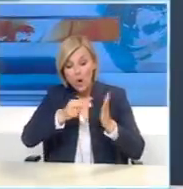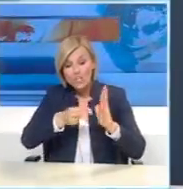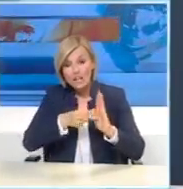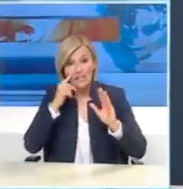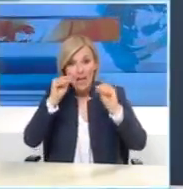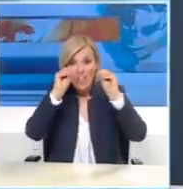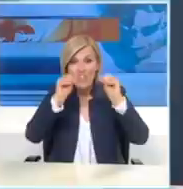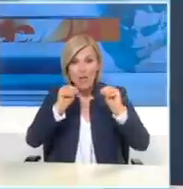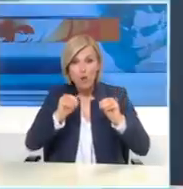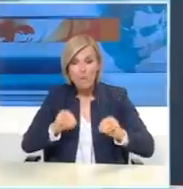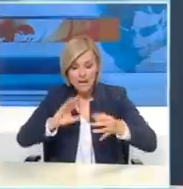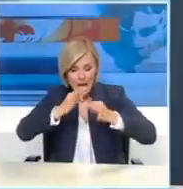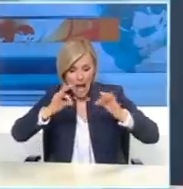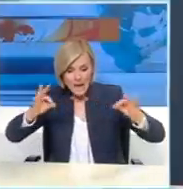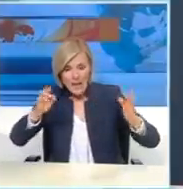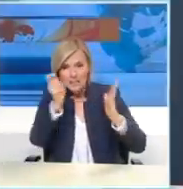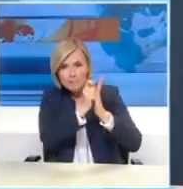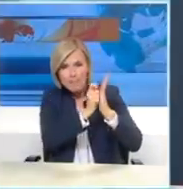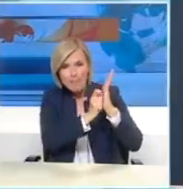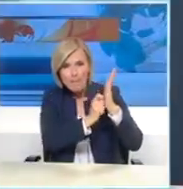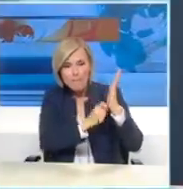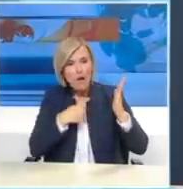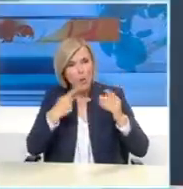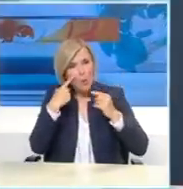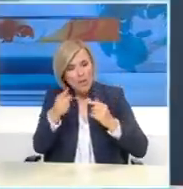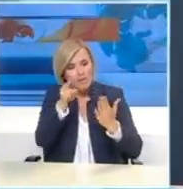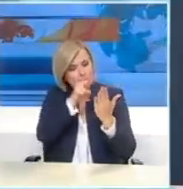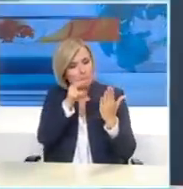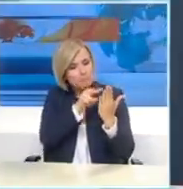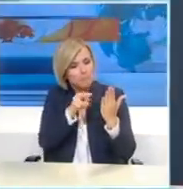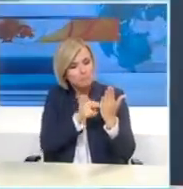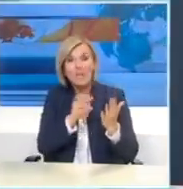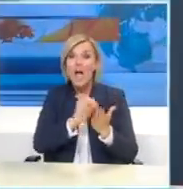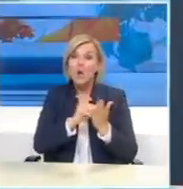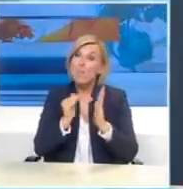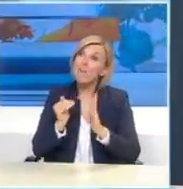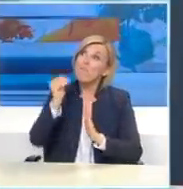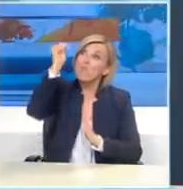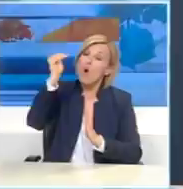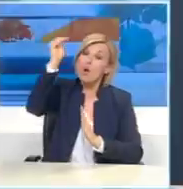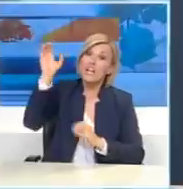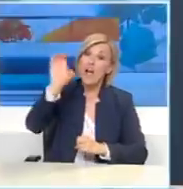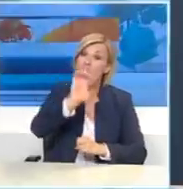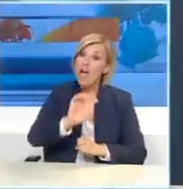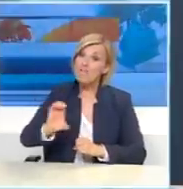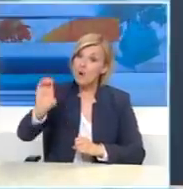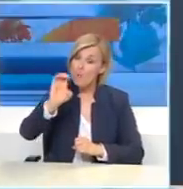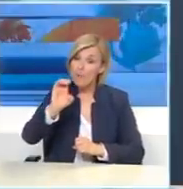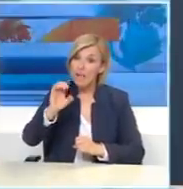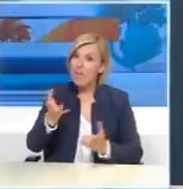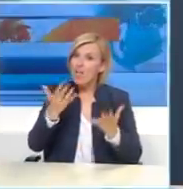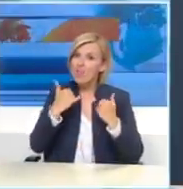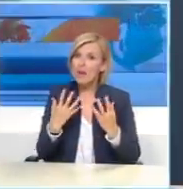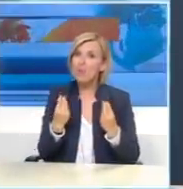τα συστήματα καταγραφής θνησιμότητας σε ευρωπαϊκό επίπεδο, αλλά και στις βόρειες χώρες από εμάς που κάποιοι τις παρουσιάζουν ως λιγότερο επηρεασμένες,